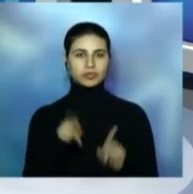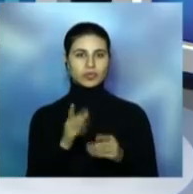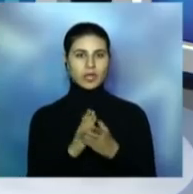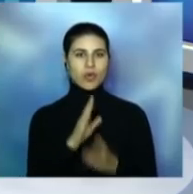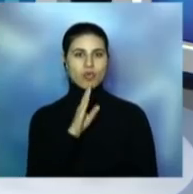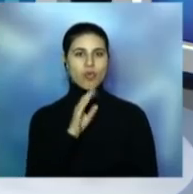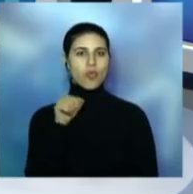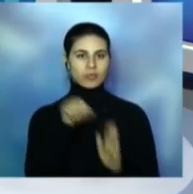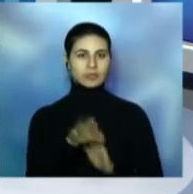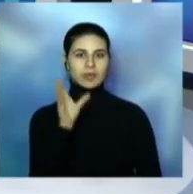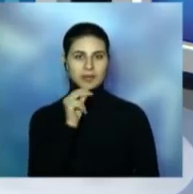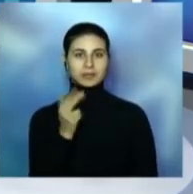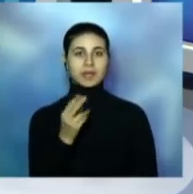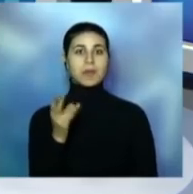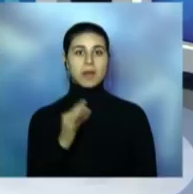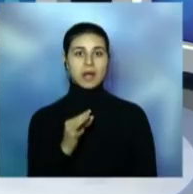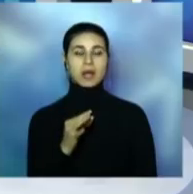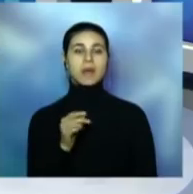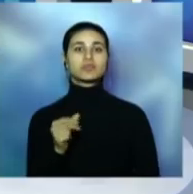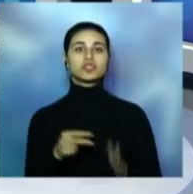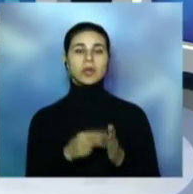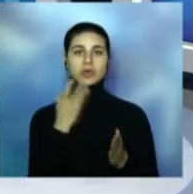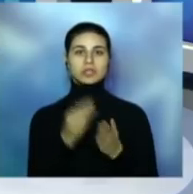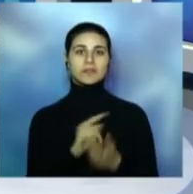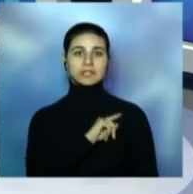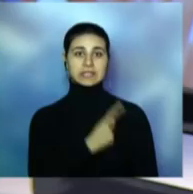რა თქმა უნდა, ხო, მაგრამ უფრო შეაფასოს